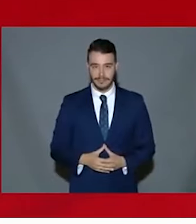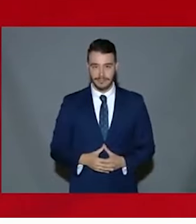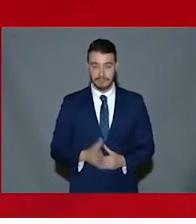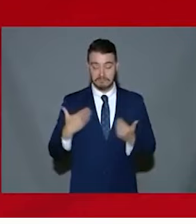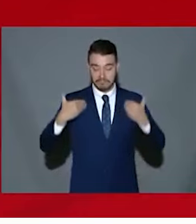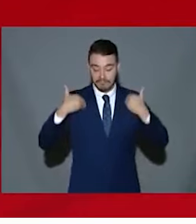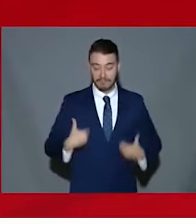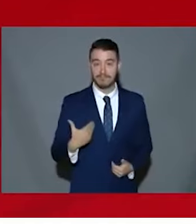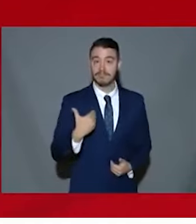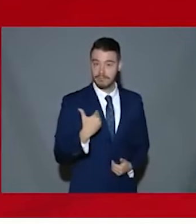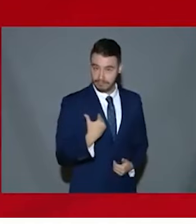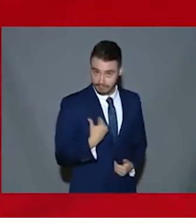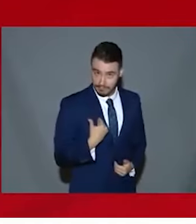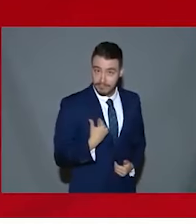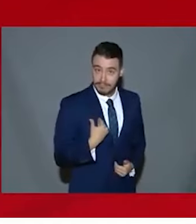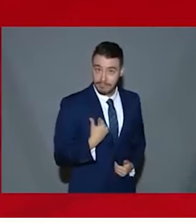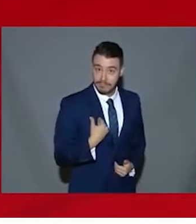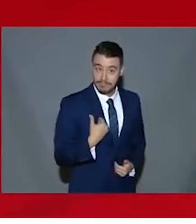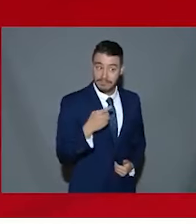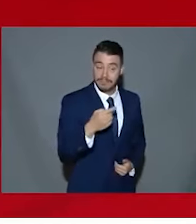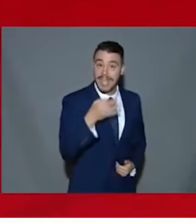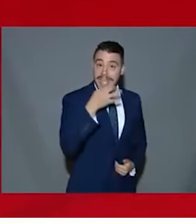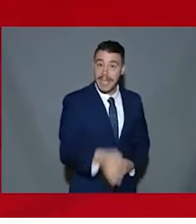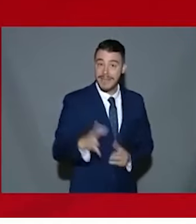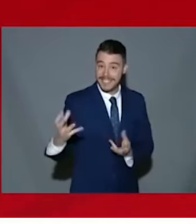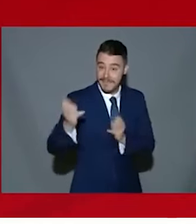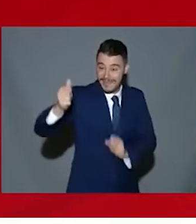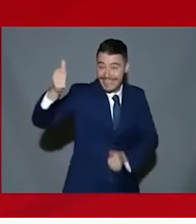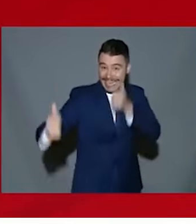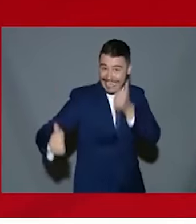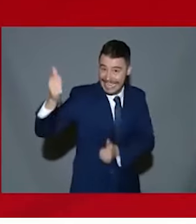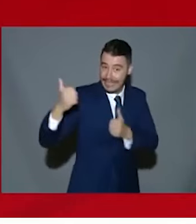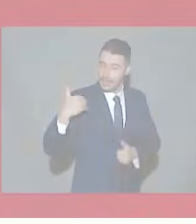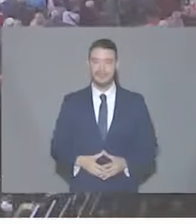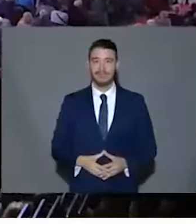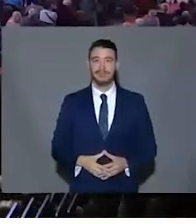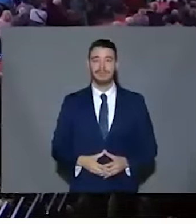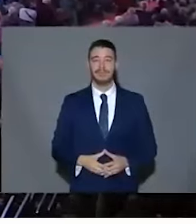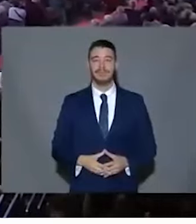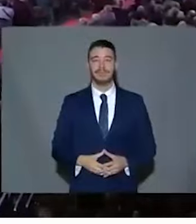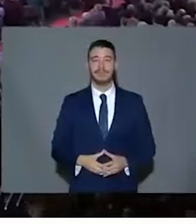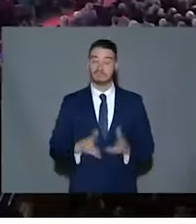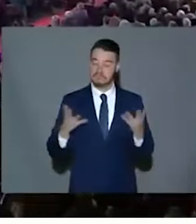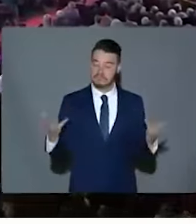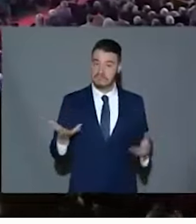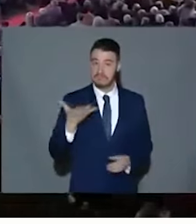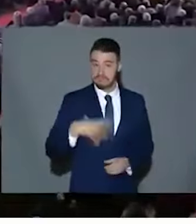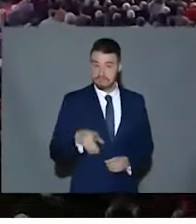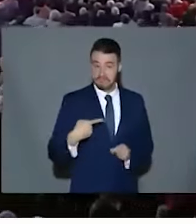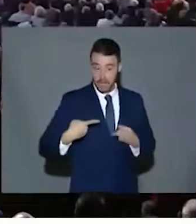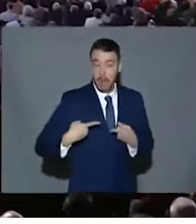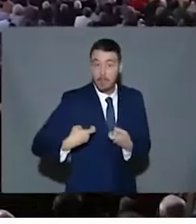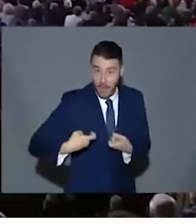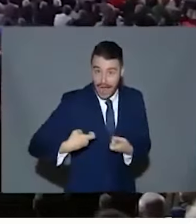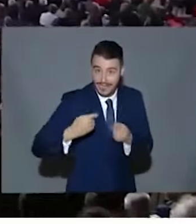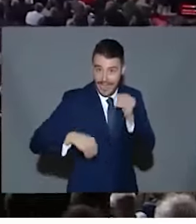Εγώ σήκωσα το γάντι που πέταξες. Εσύ το πέταξες. Αν θες εκλογές σε 10